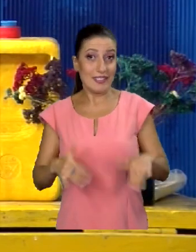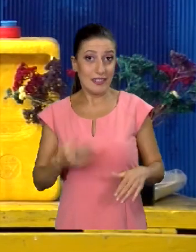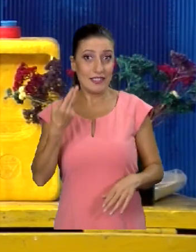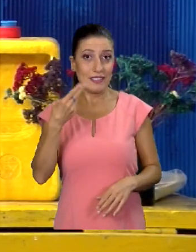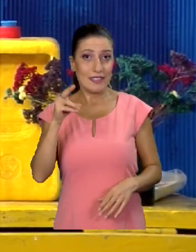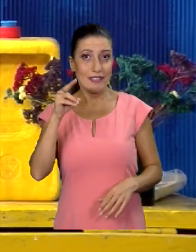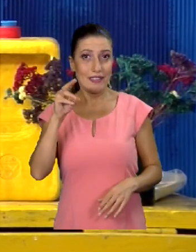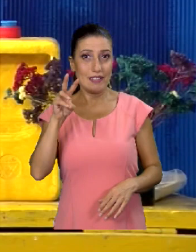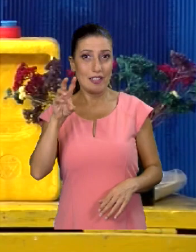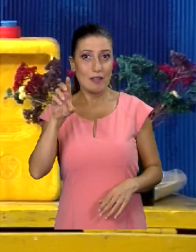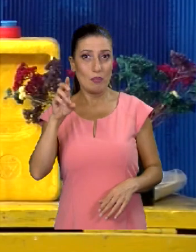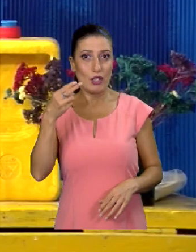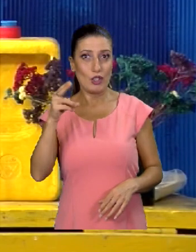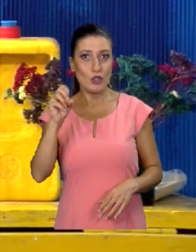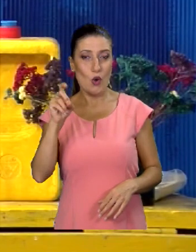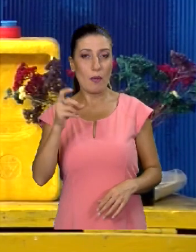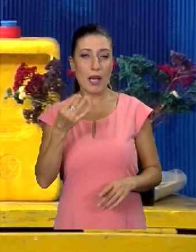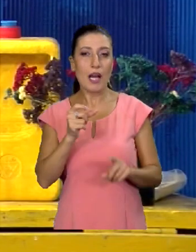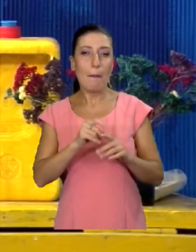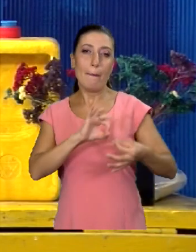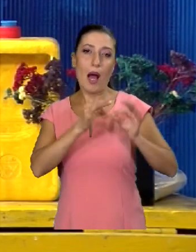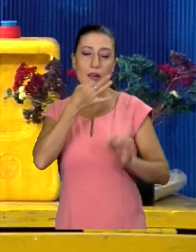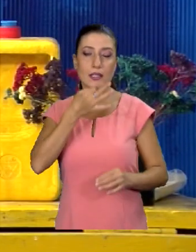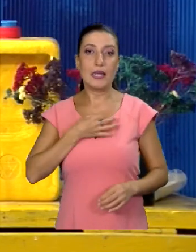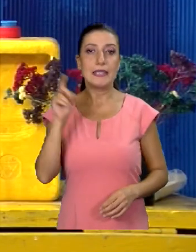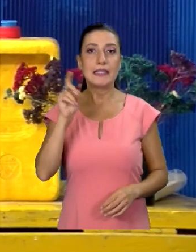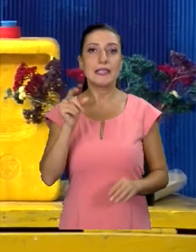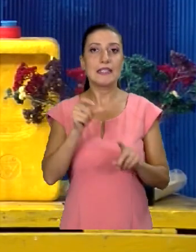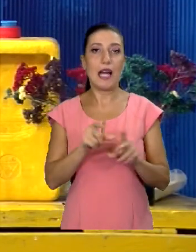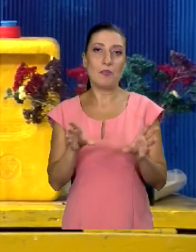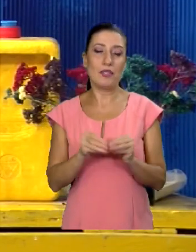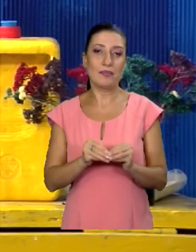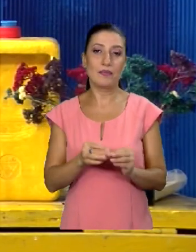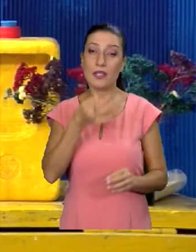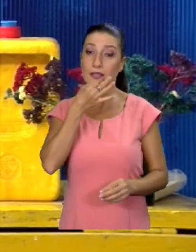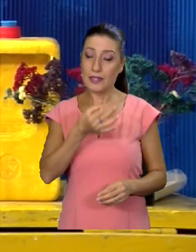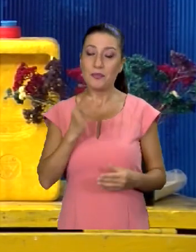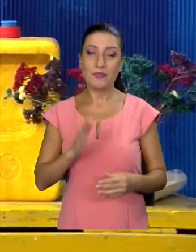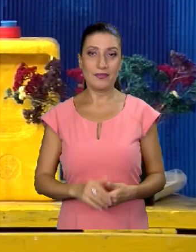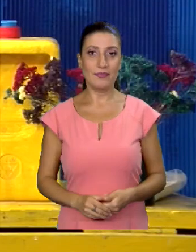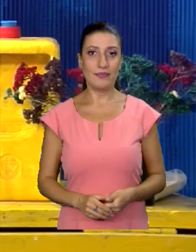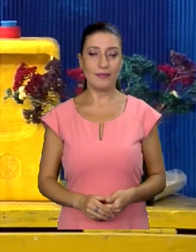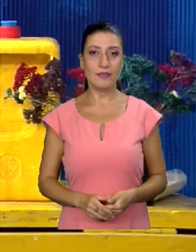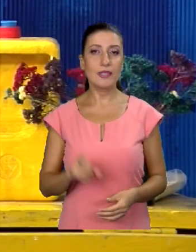դմբլդոխ, ուրեմն մի քանի բառ ասա զտարով։ Խնդրեմ, ասեմ։ Ասա։